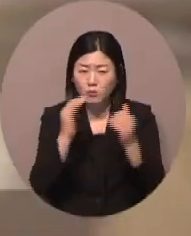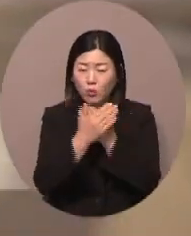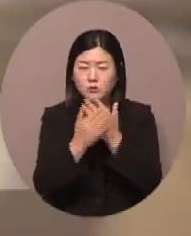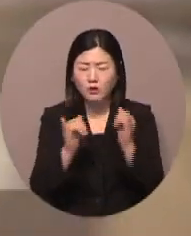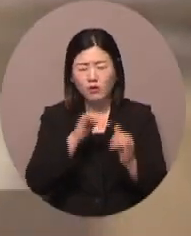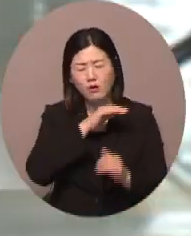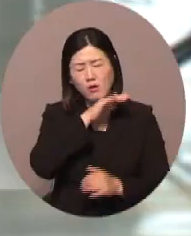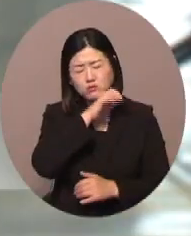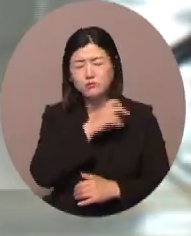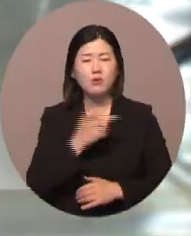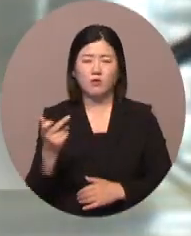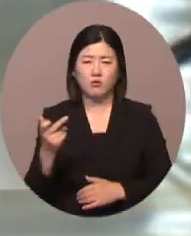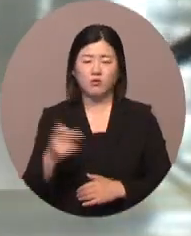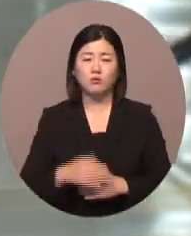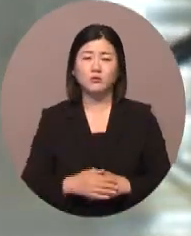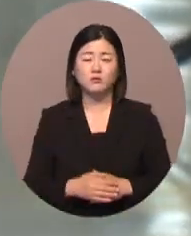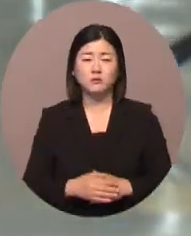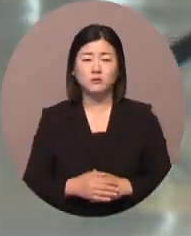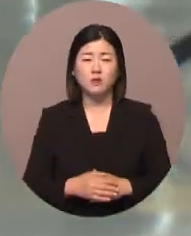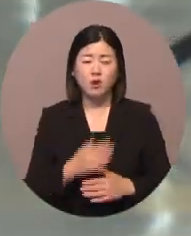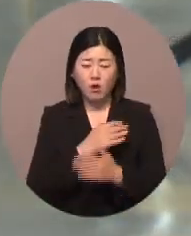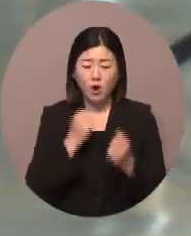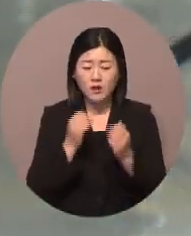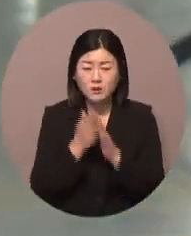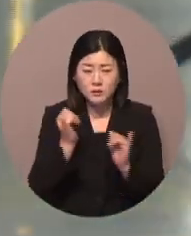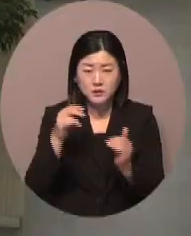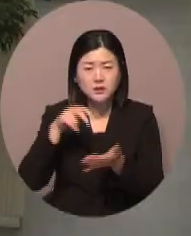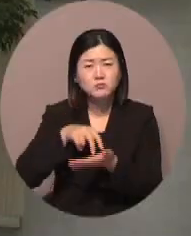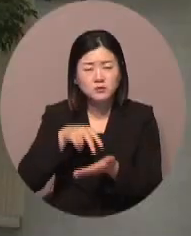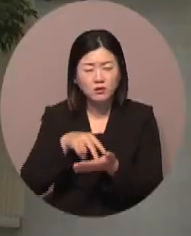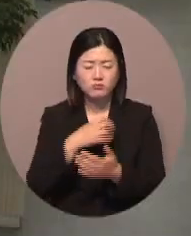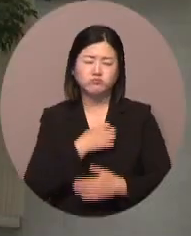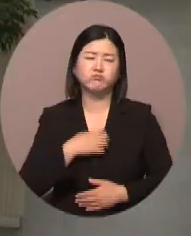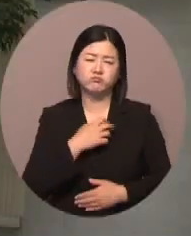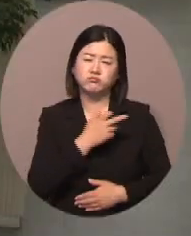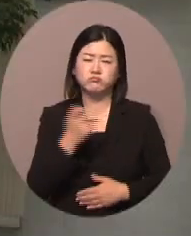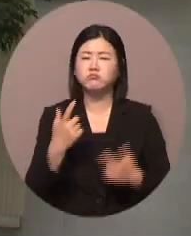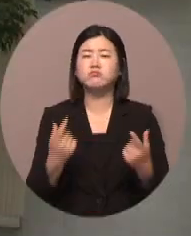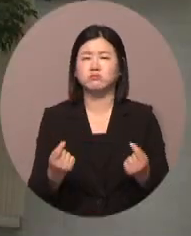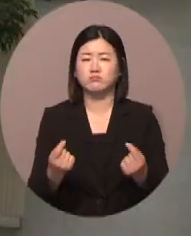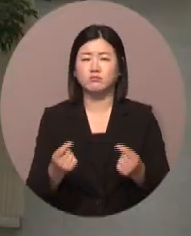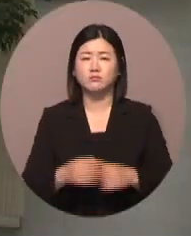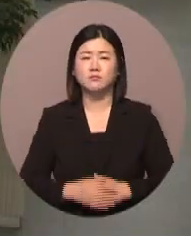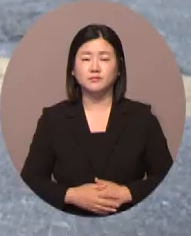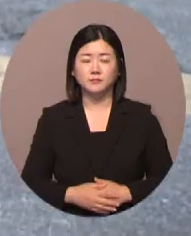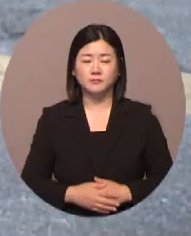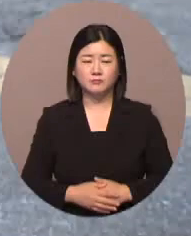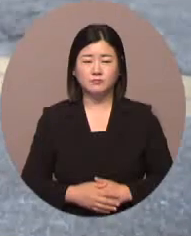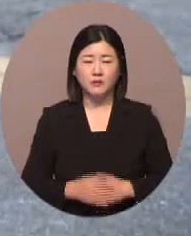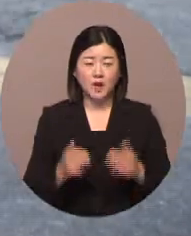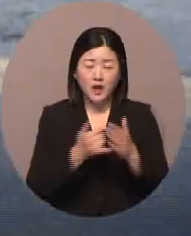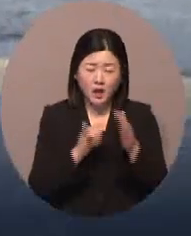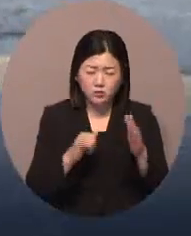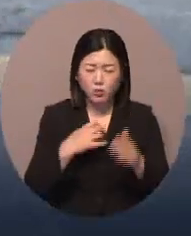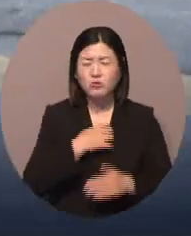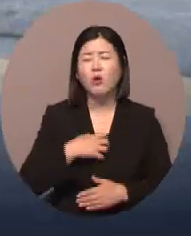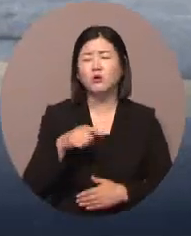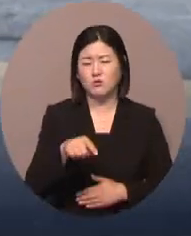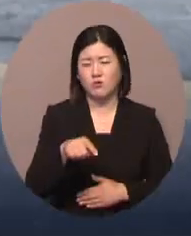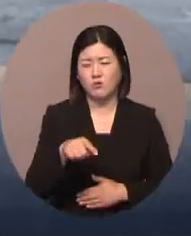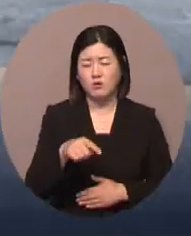보호자는 불만이 커지고 있습니다. 건강한 시민들마저도 걱정되긴 마찬가지입니다. 가족끼리 걱정되는 게